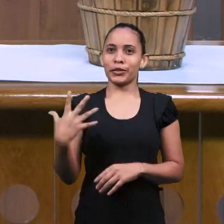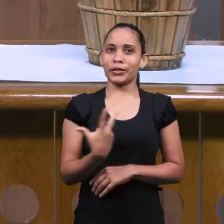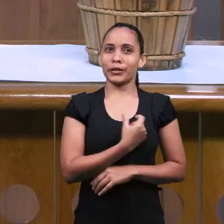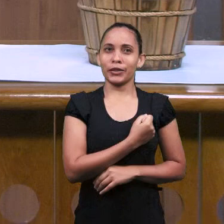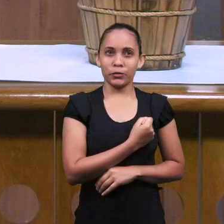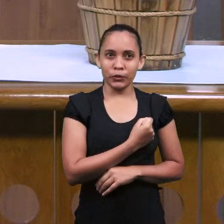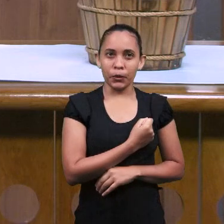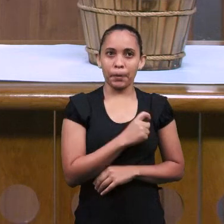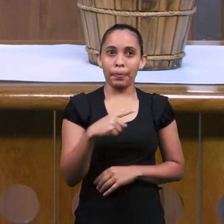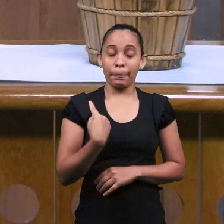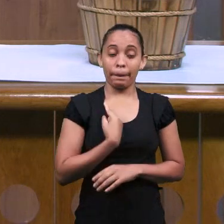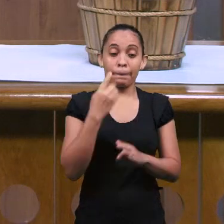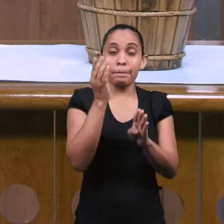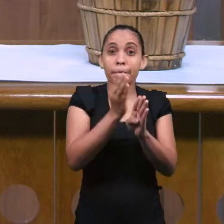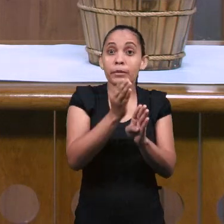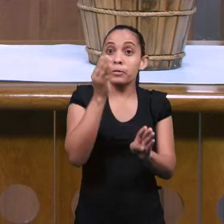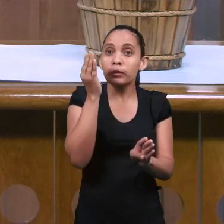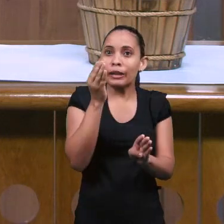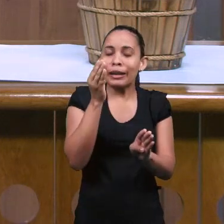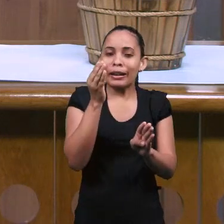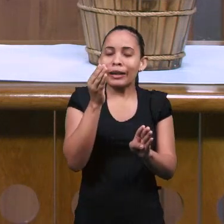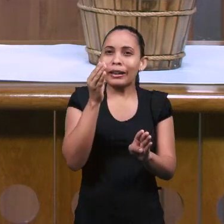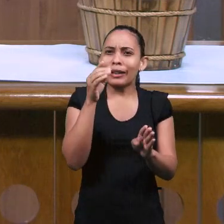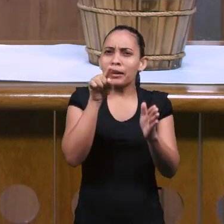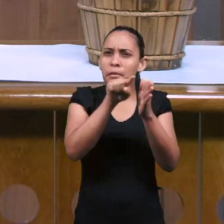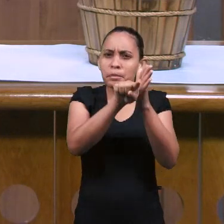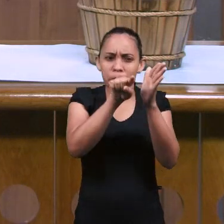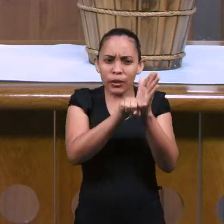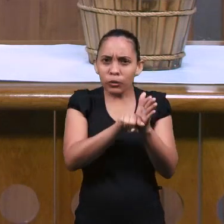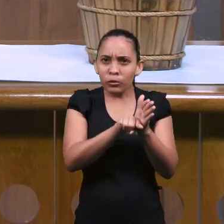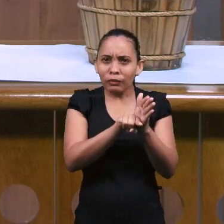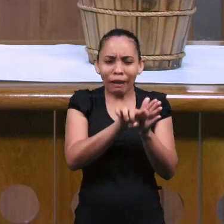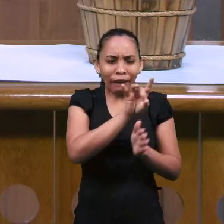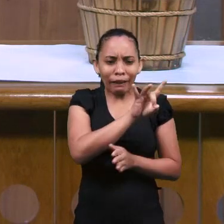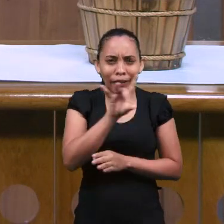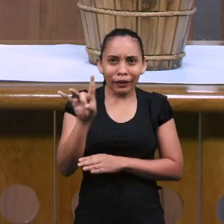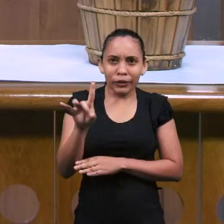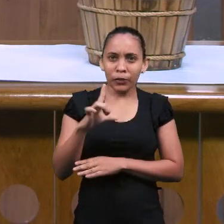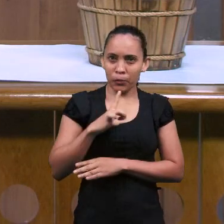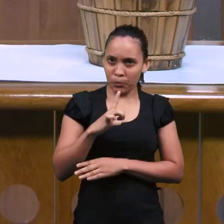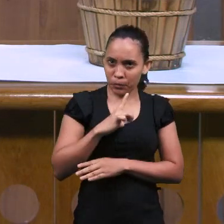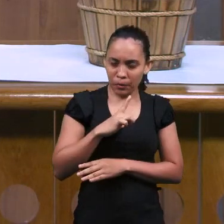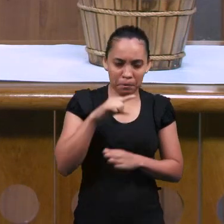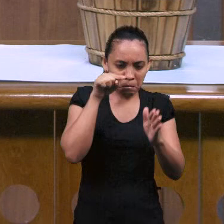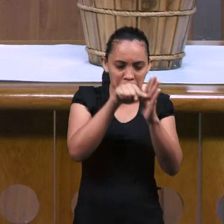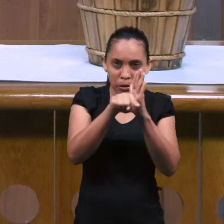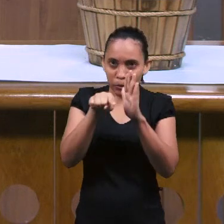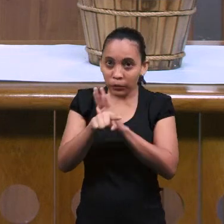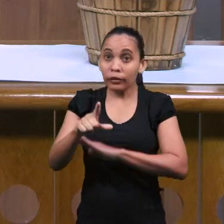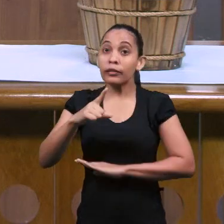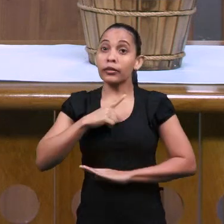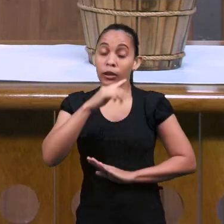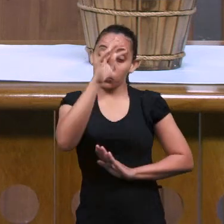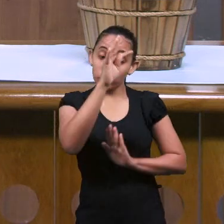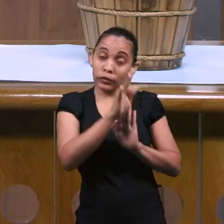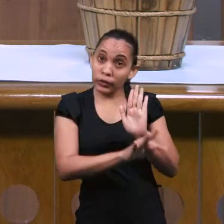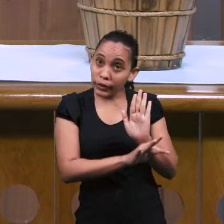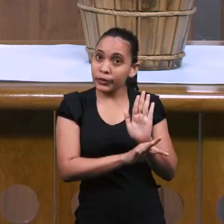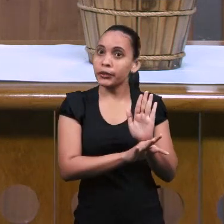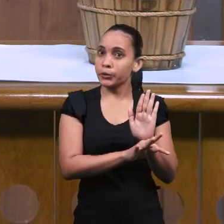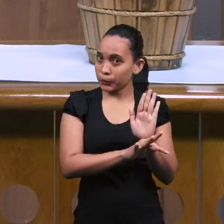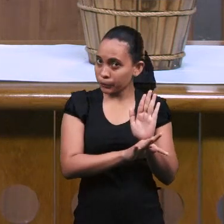nous allons trouver pour chaque question qui a été posée, il existe un texte. Donc, par exemple, le